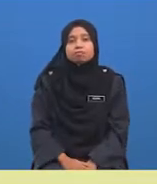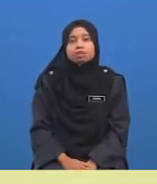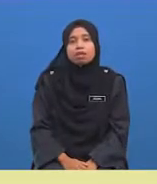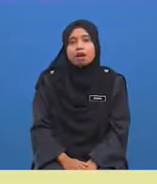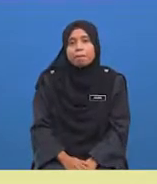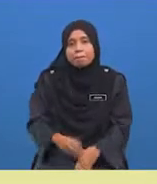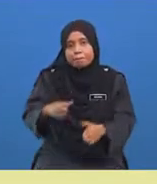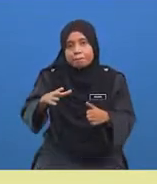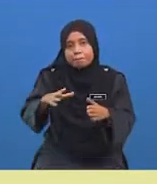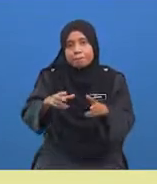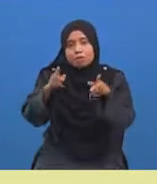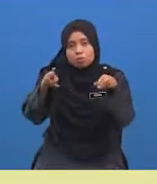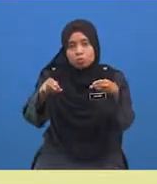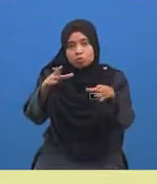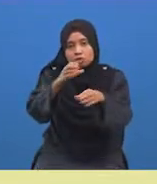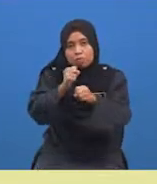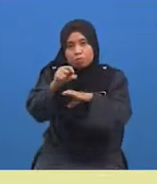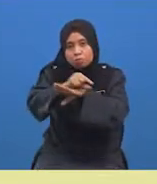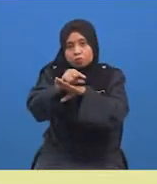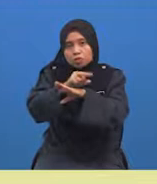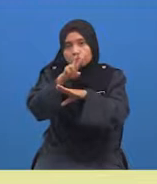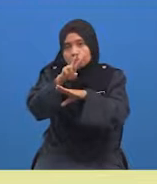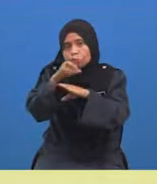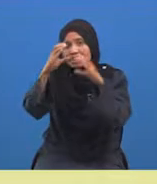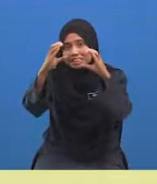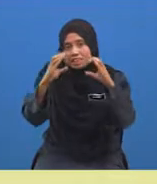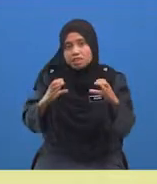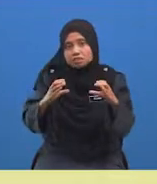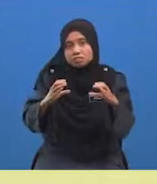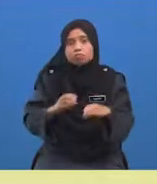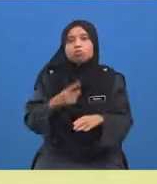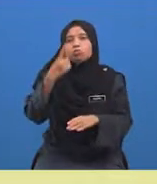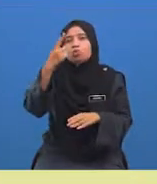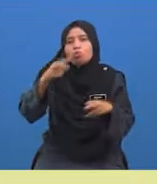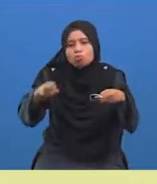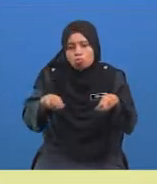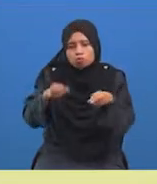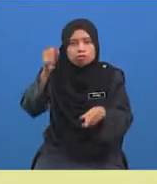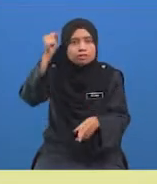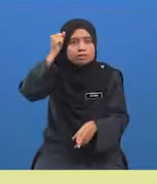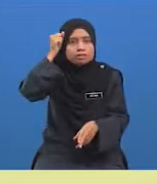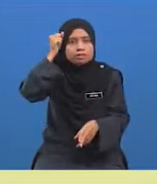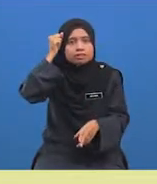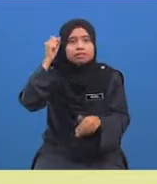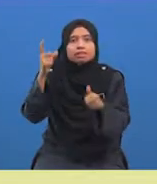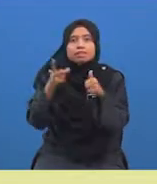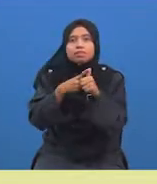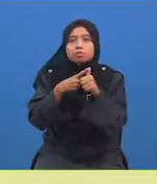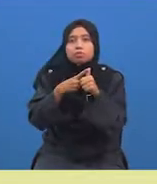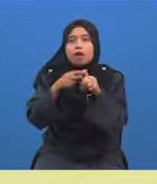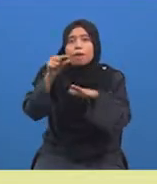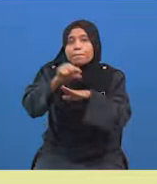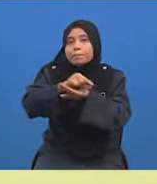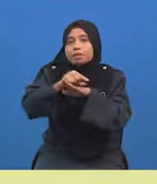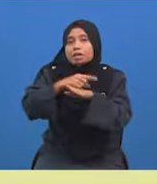Pengurus dapat menggunakan dua kaedah atau dua pendekatan untuk mengurus stres, iaitu